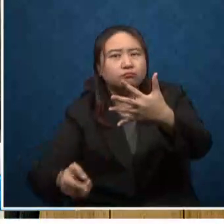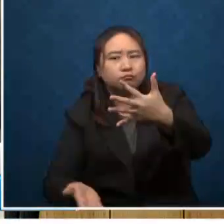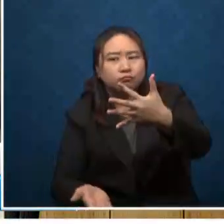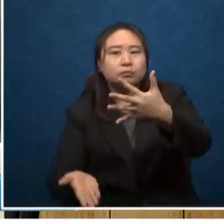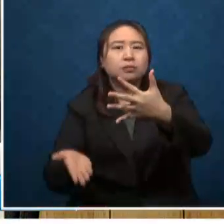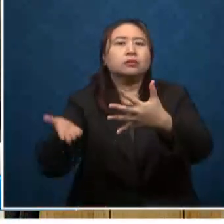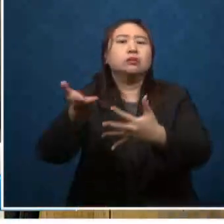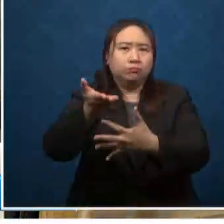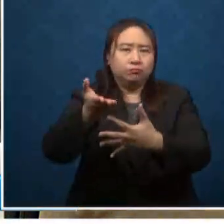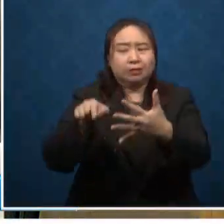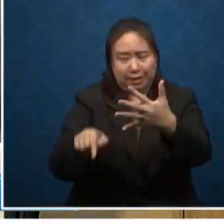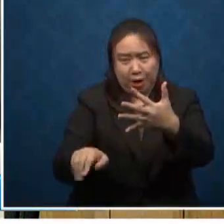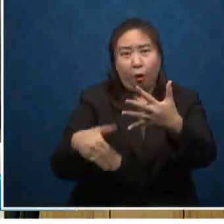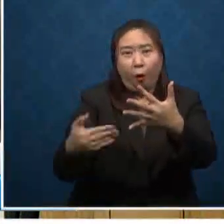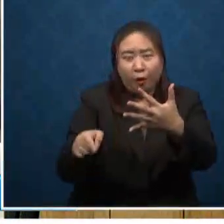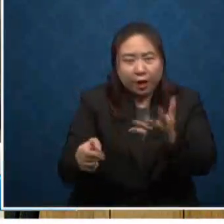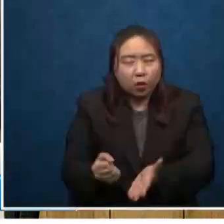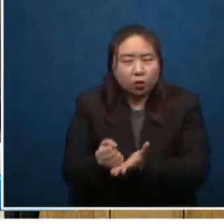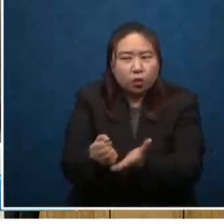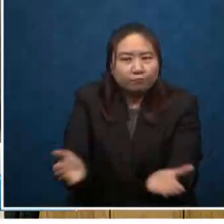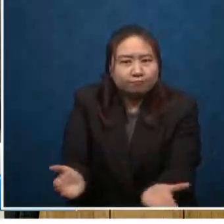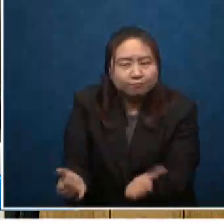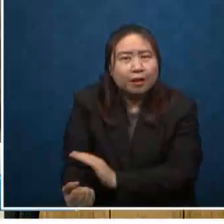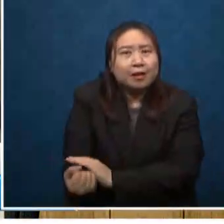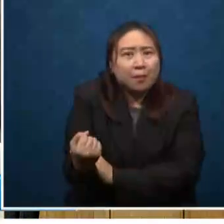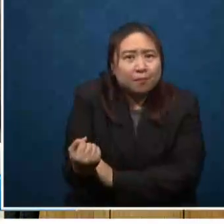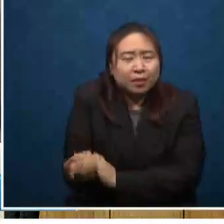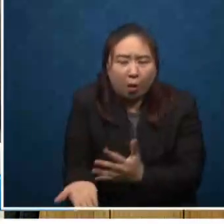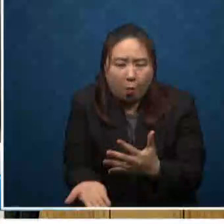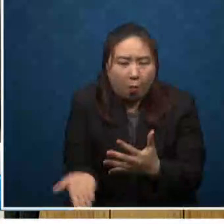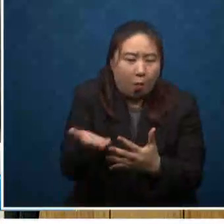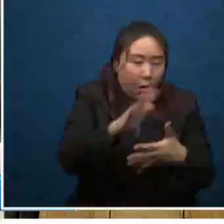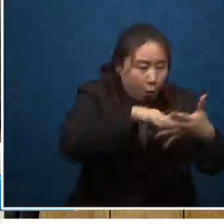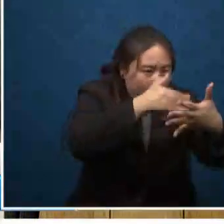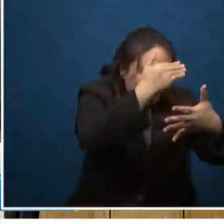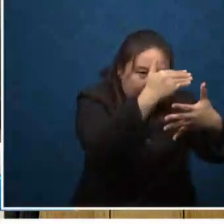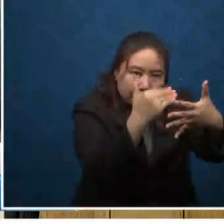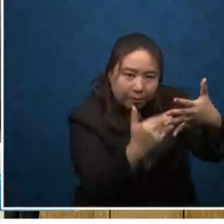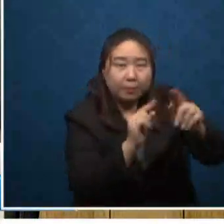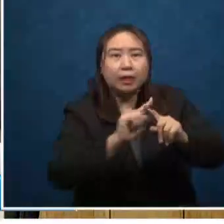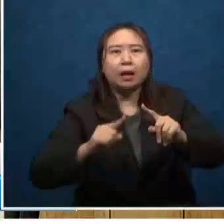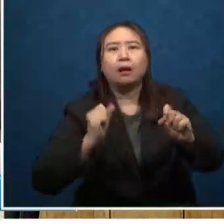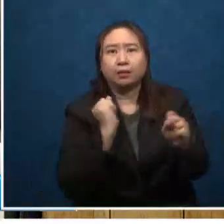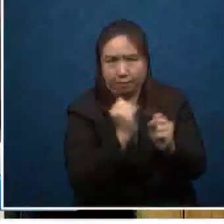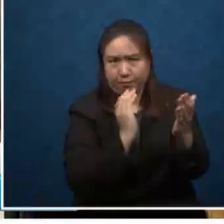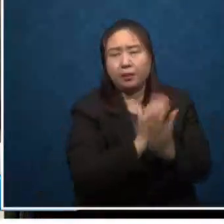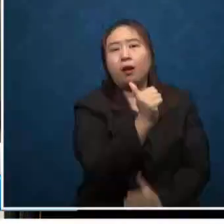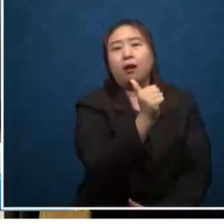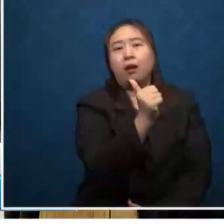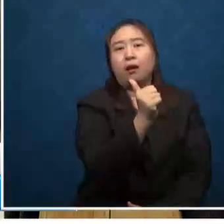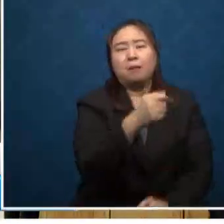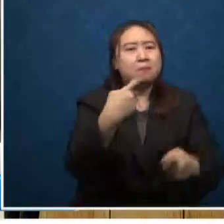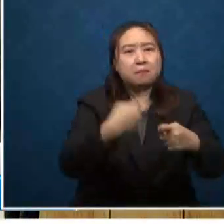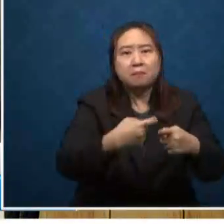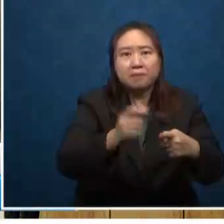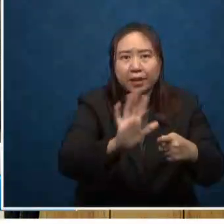างบนจะมีส่วนช่วยทำให้บิ๊กร็อกตัวอื่นๆนั้นที่วางเอาไว้เนี่ยนะครับสามารถประสบความสำเร็จได้อย่างไม่ย